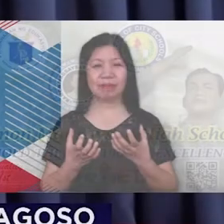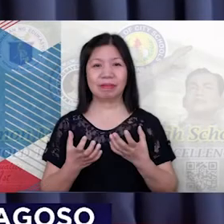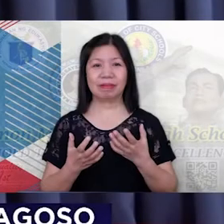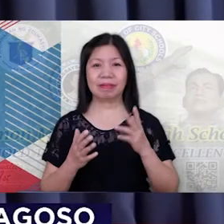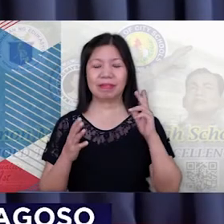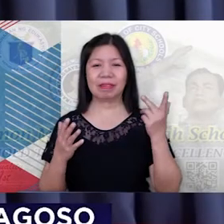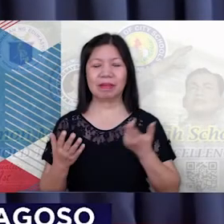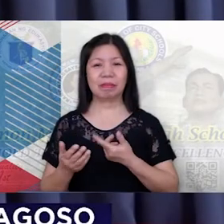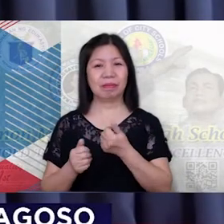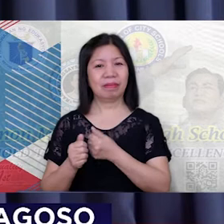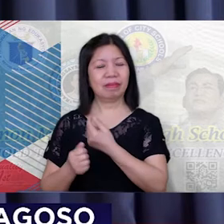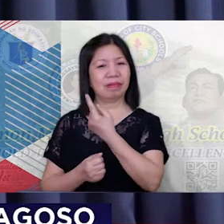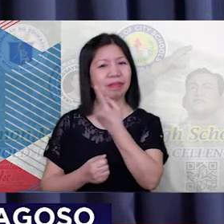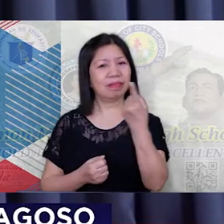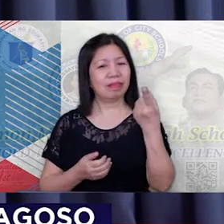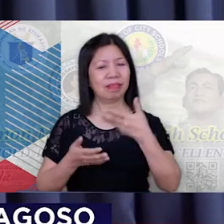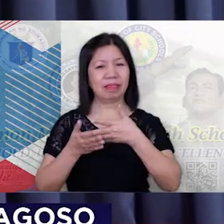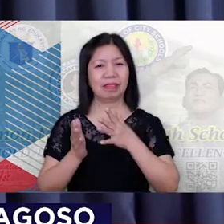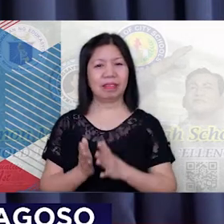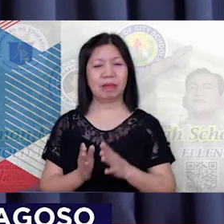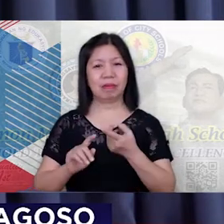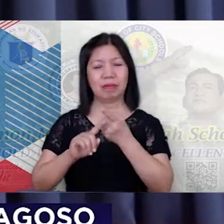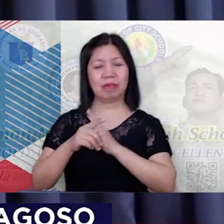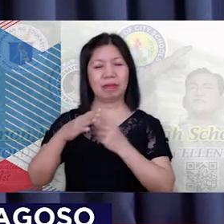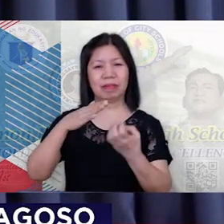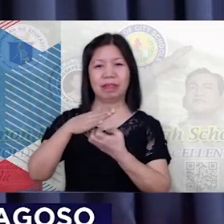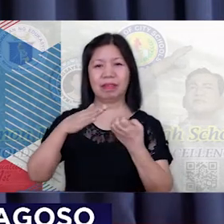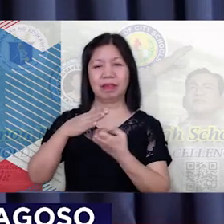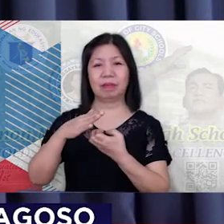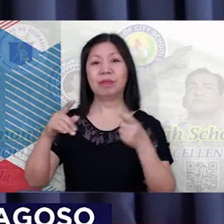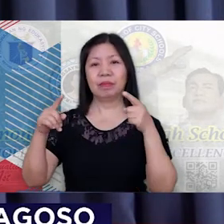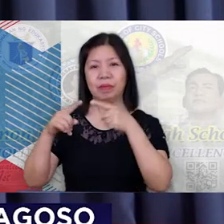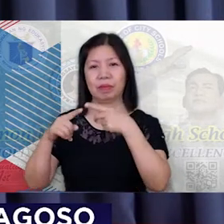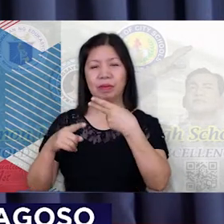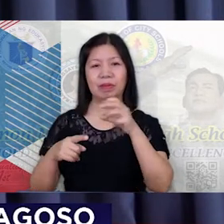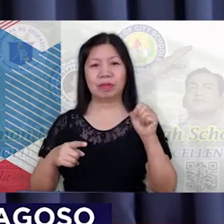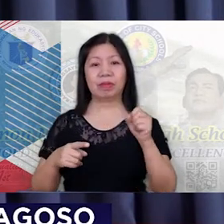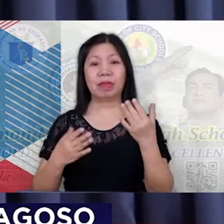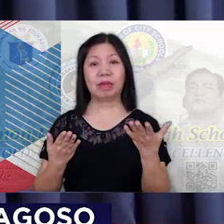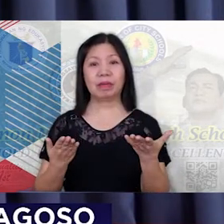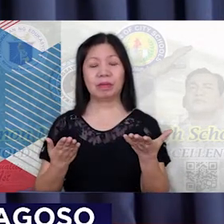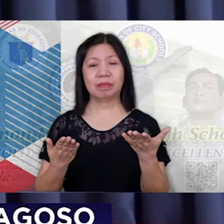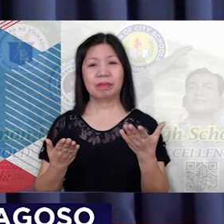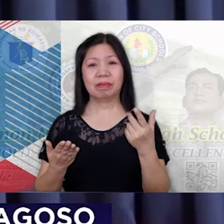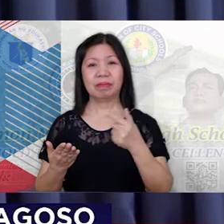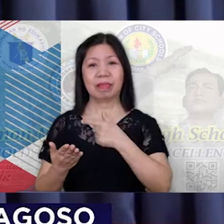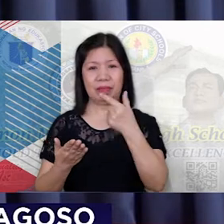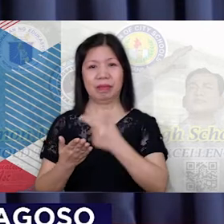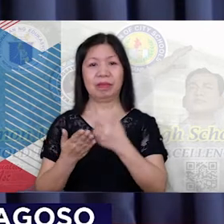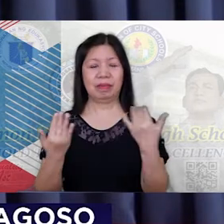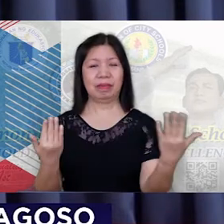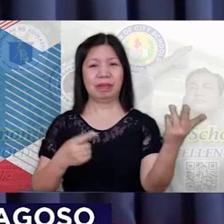Pong batiin ang bawat mag-aaral mula sa elementary at senior high sa inyong commencement rites